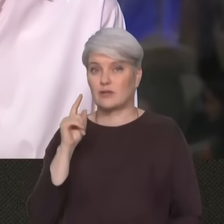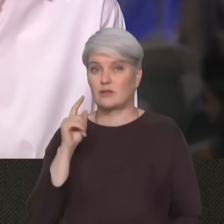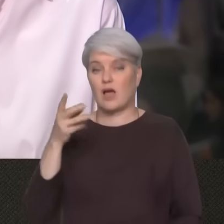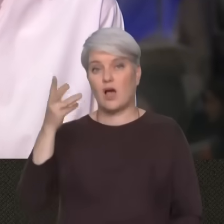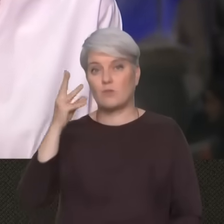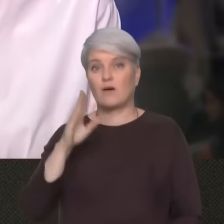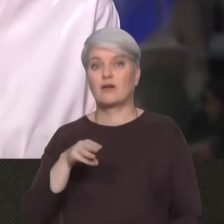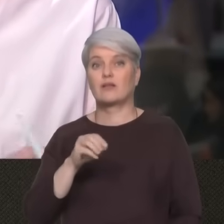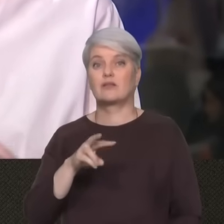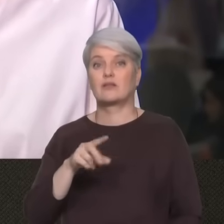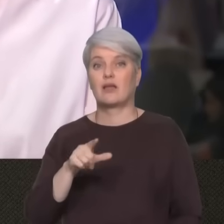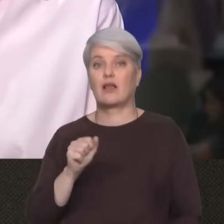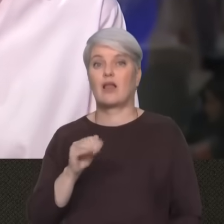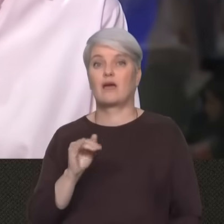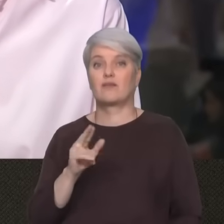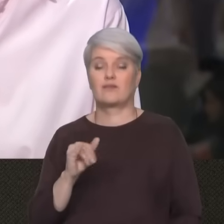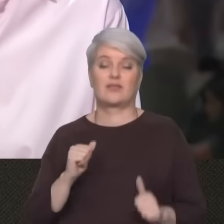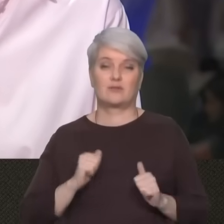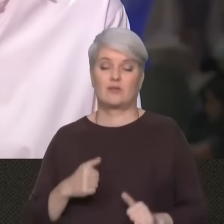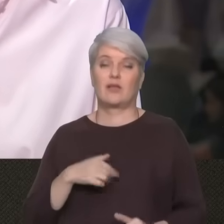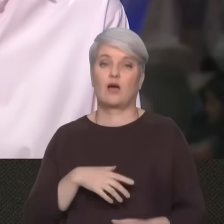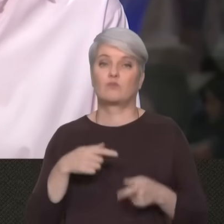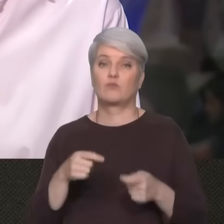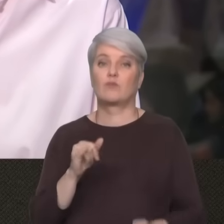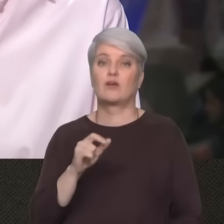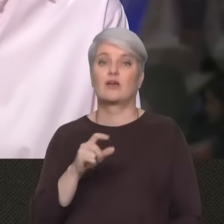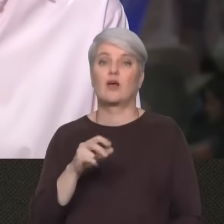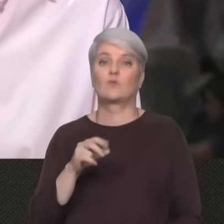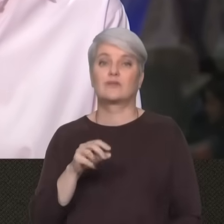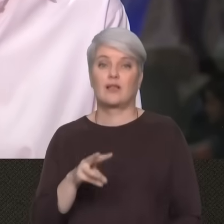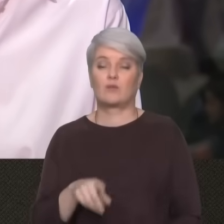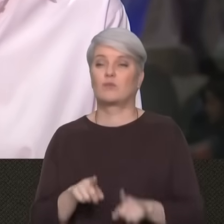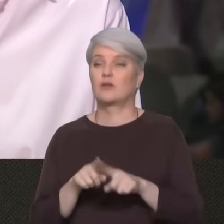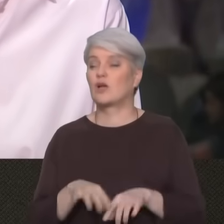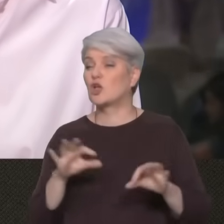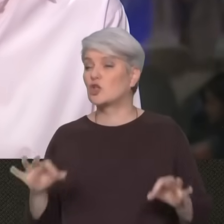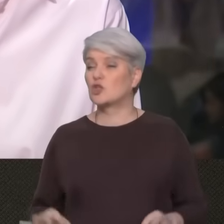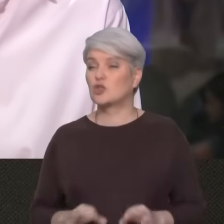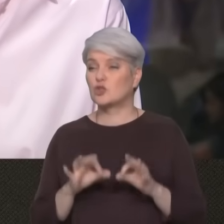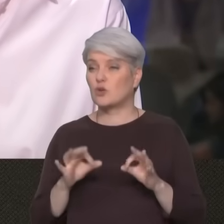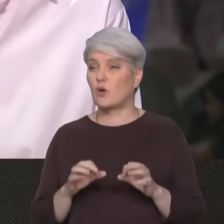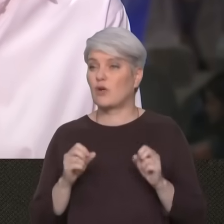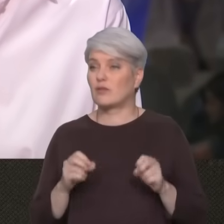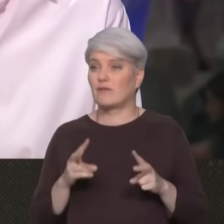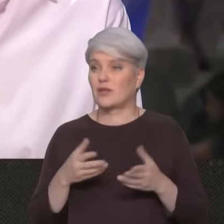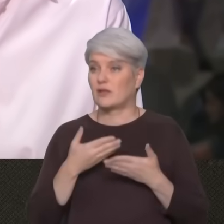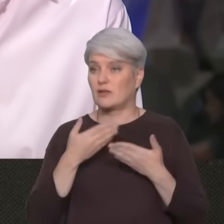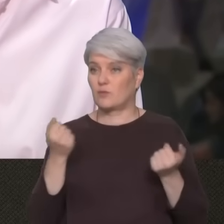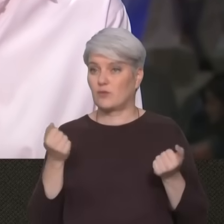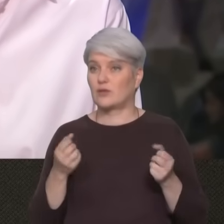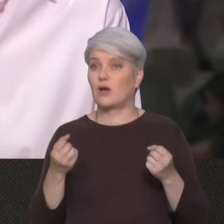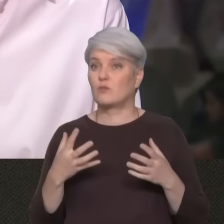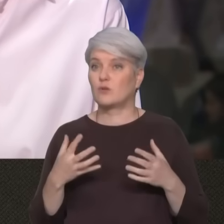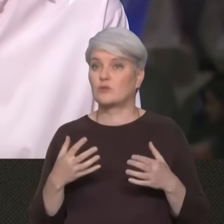знаходиться в Тель-Авіві, досить спокійна. Я сьогодні був в Єрусалимі на зустрічах, також, в принципі, нічого надзвичайного не відбувається.